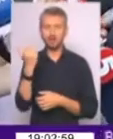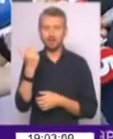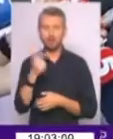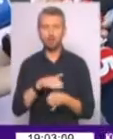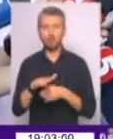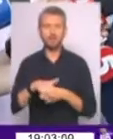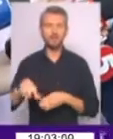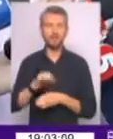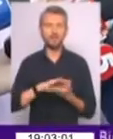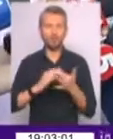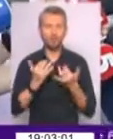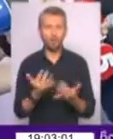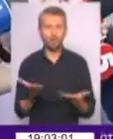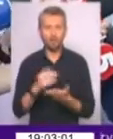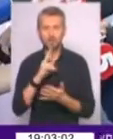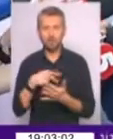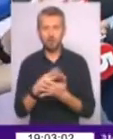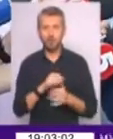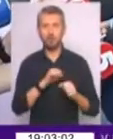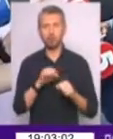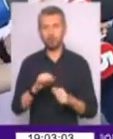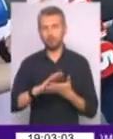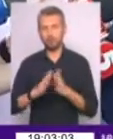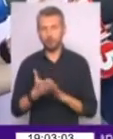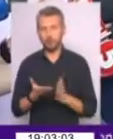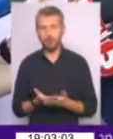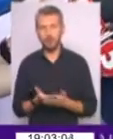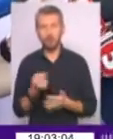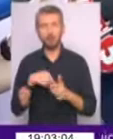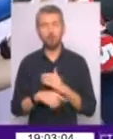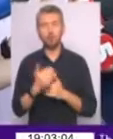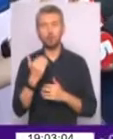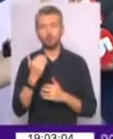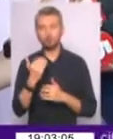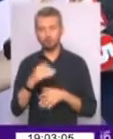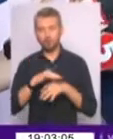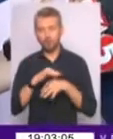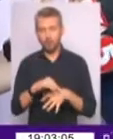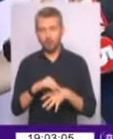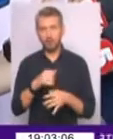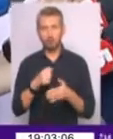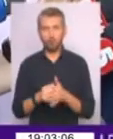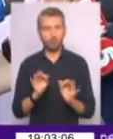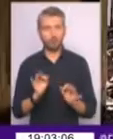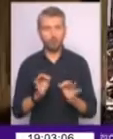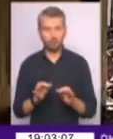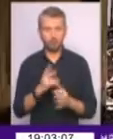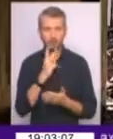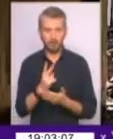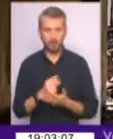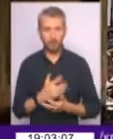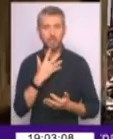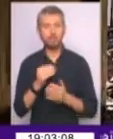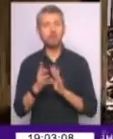виконання всіх умов, які передбачені охоронним договором. Тобто його приведення до належного вигляду.